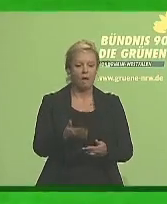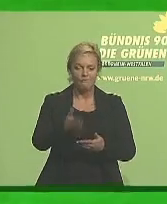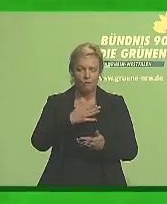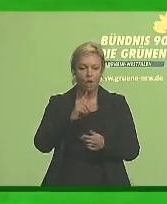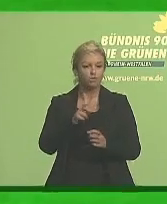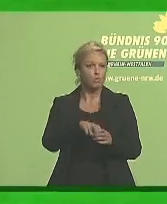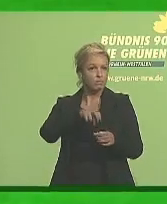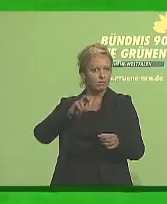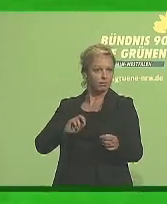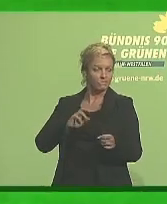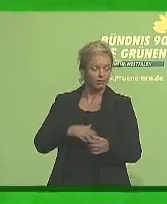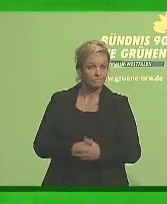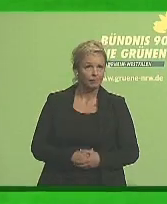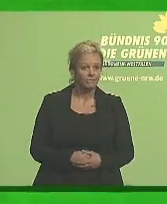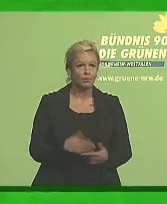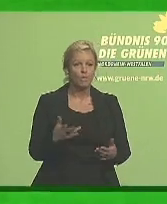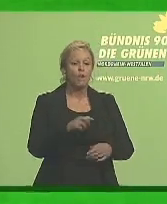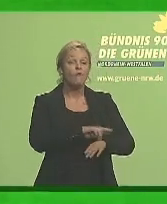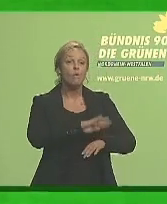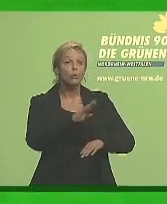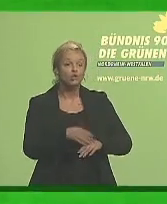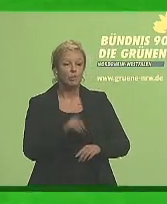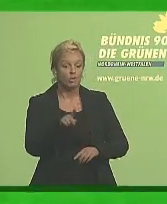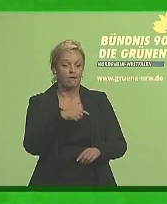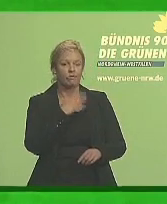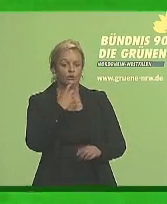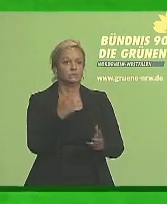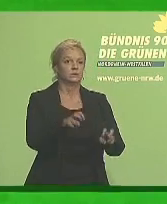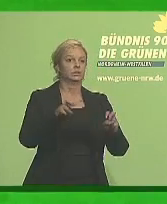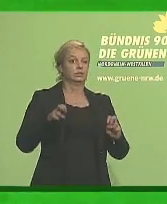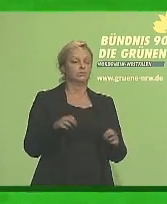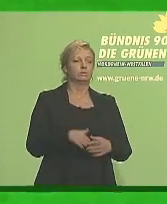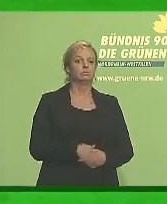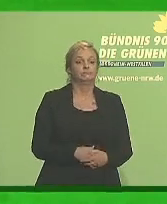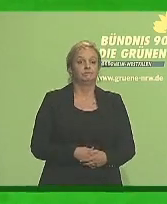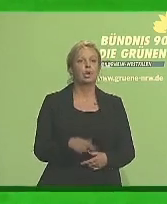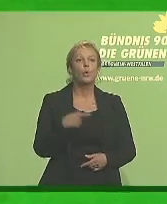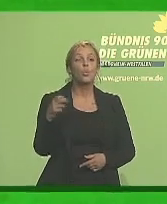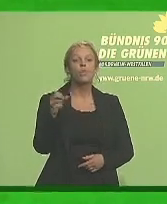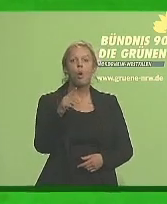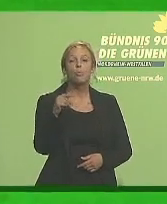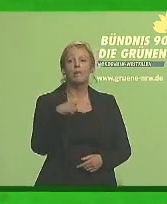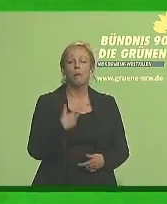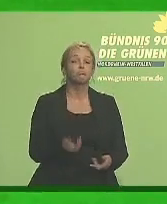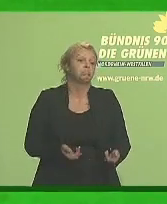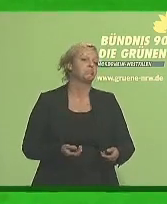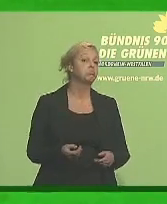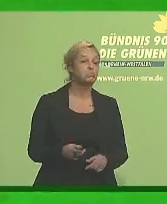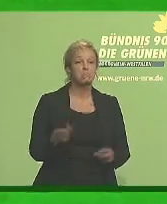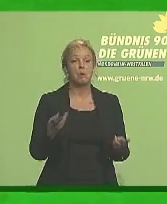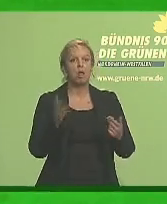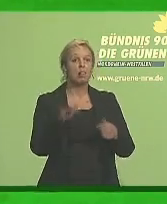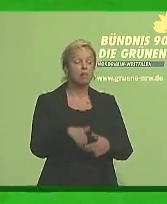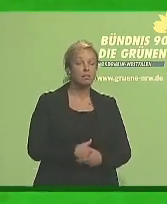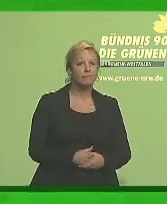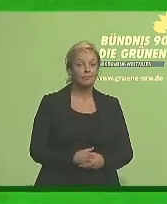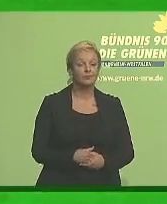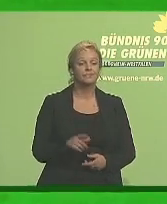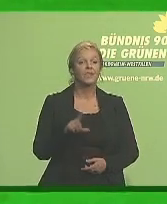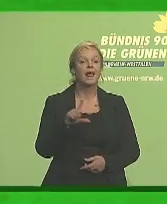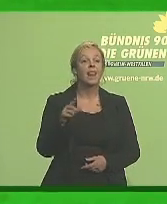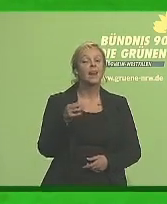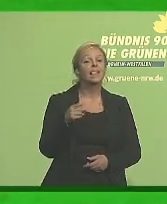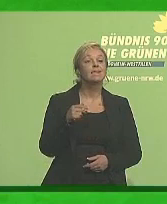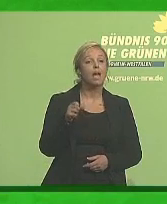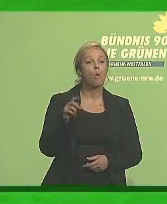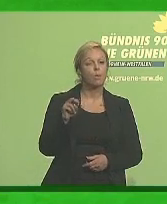Fukushima Ausstiegsentscheidungen getroffen hat. Was kratzt das Günther Oettinger? In Litauen hat es vor einigen Wochen ein